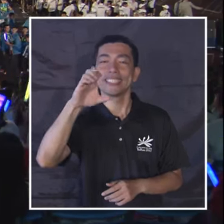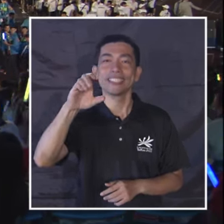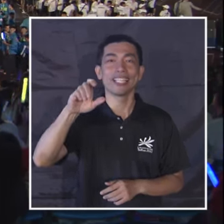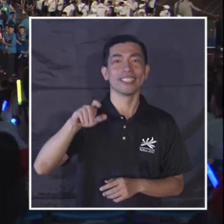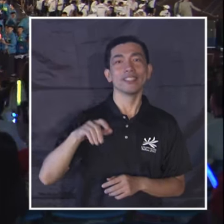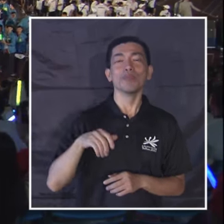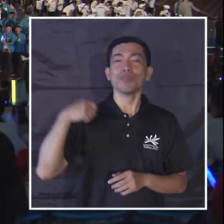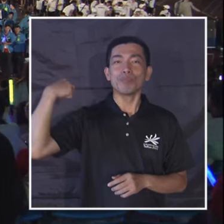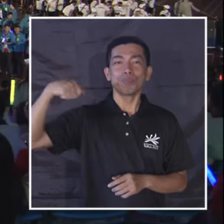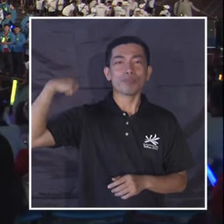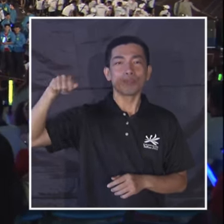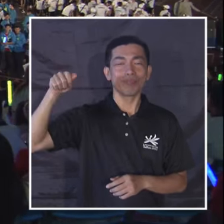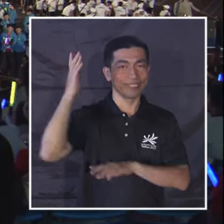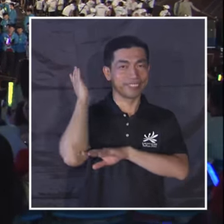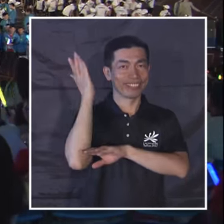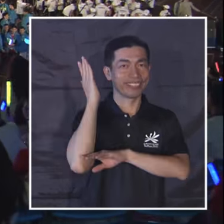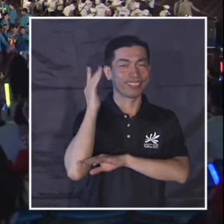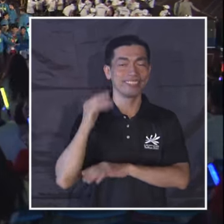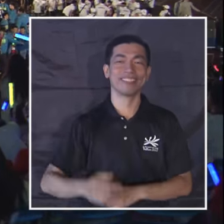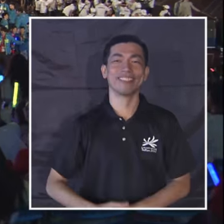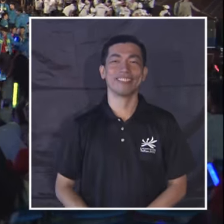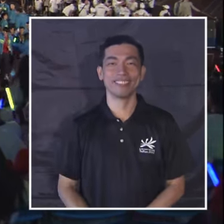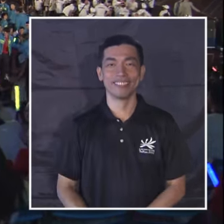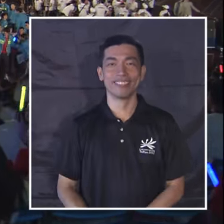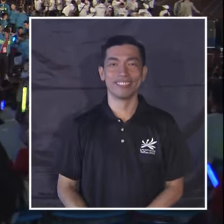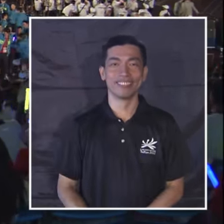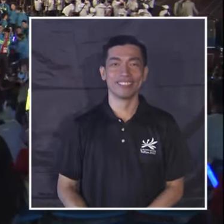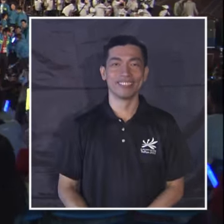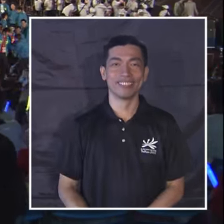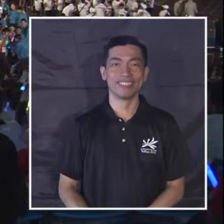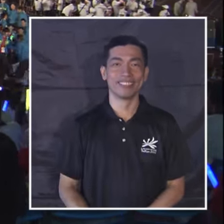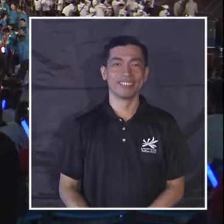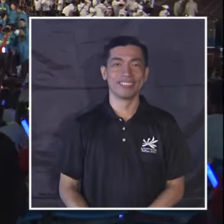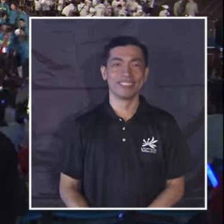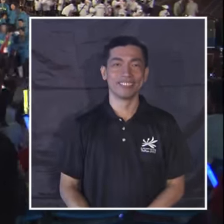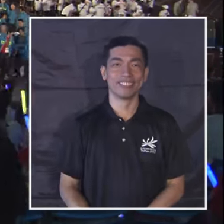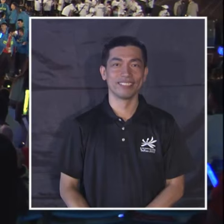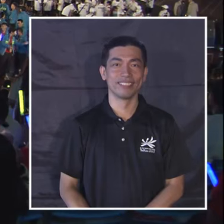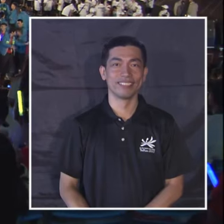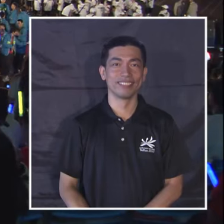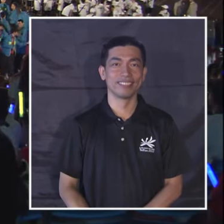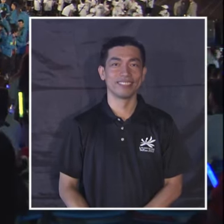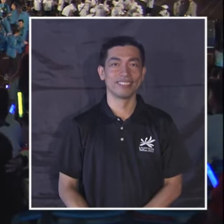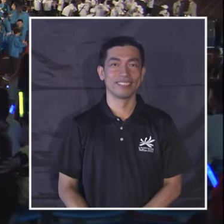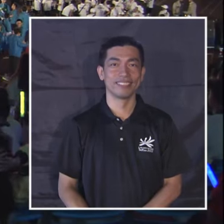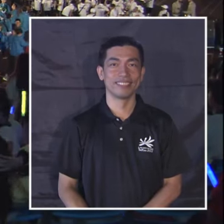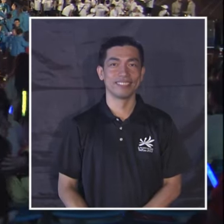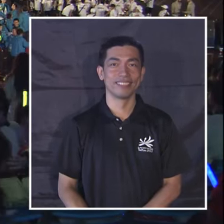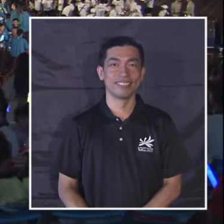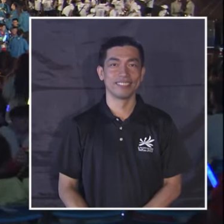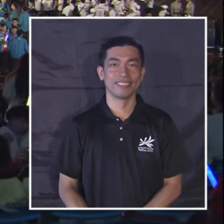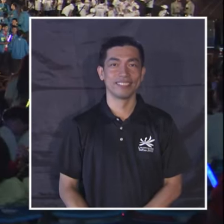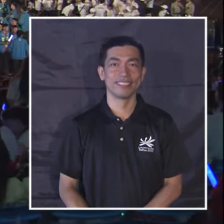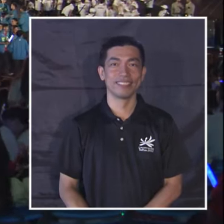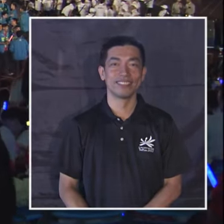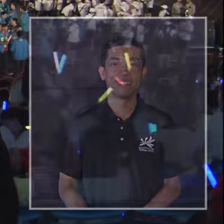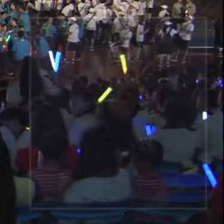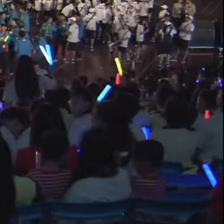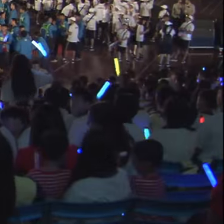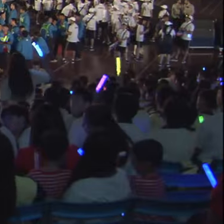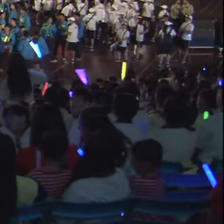欢迎卞主席。 And now the chairman of the Asia Pacific Sports Confederation has a few words for